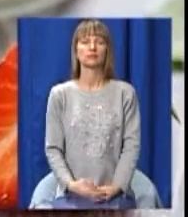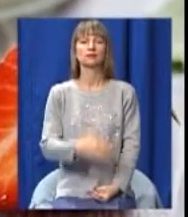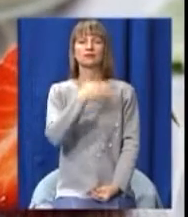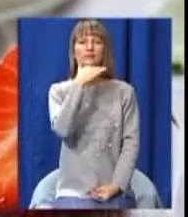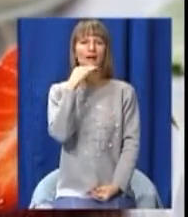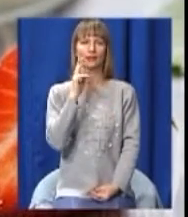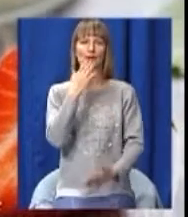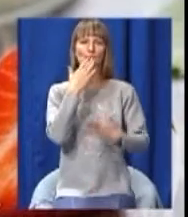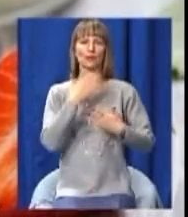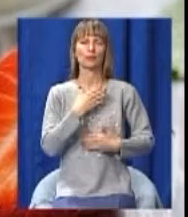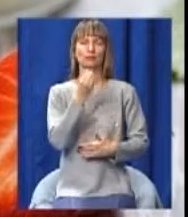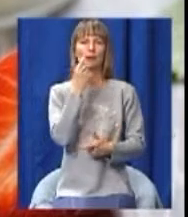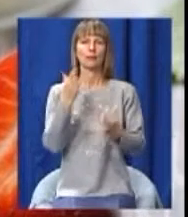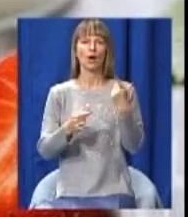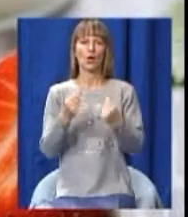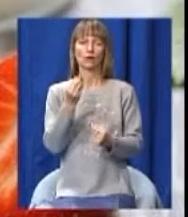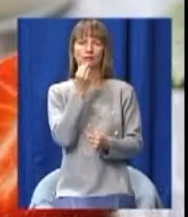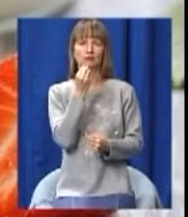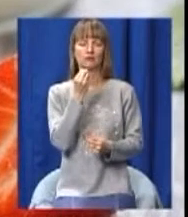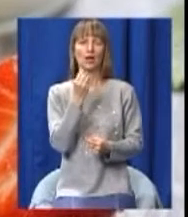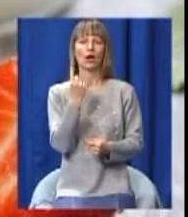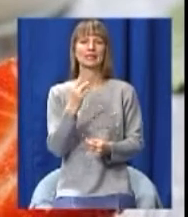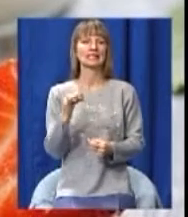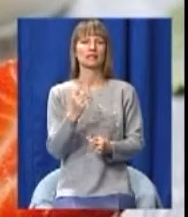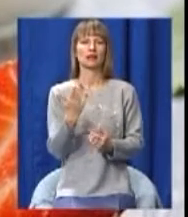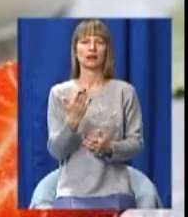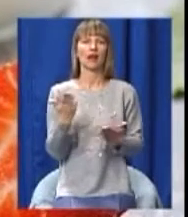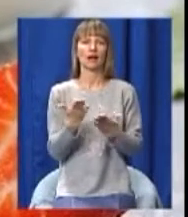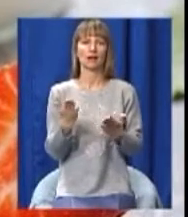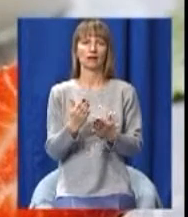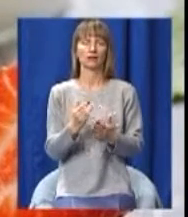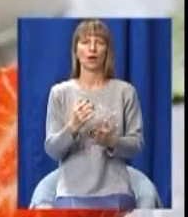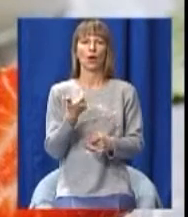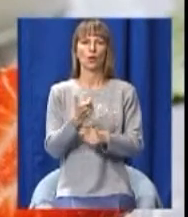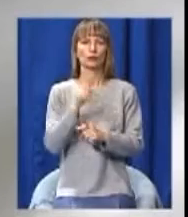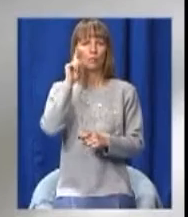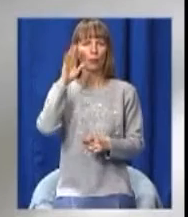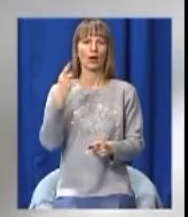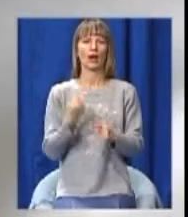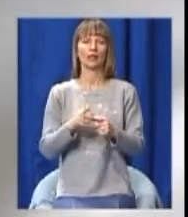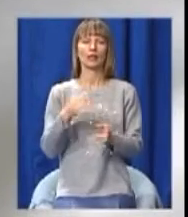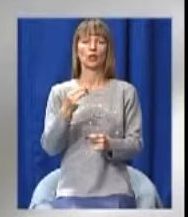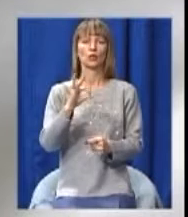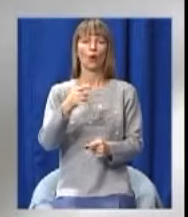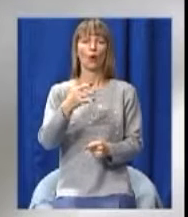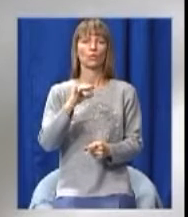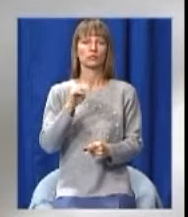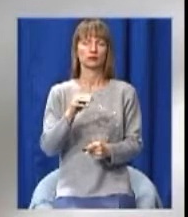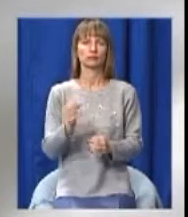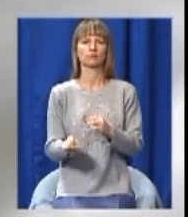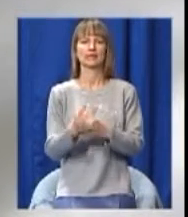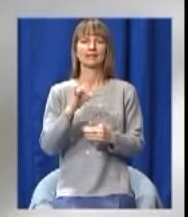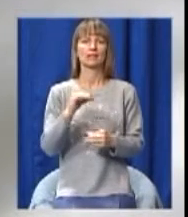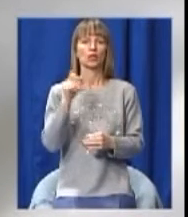Багато хто полюбляє вживати молочні вироби, одним з яких широкою популярністю користується і йогурт. Слово «йогурт» походить